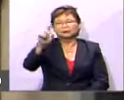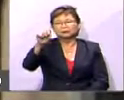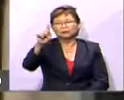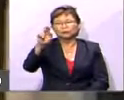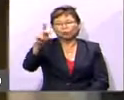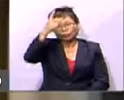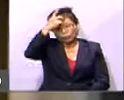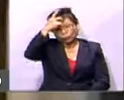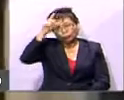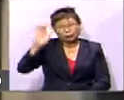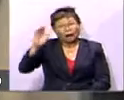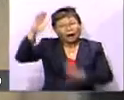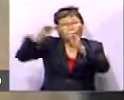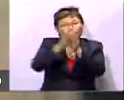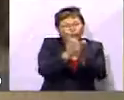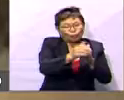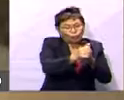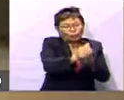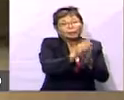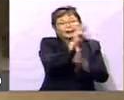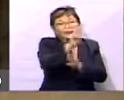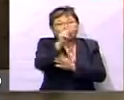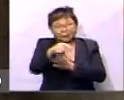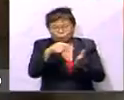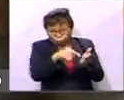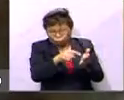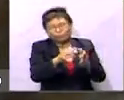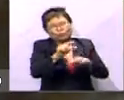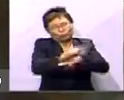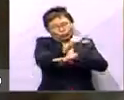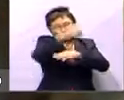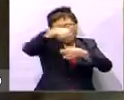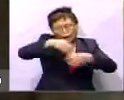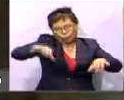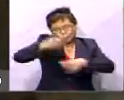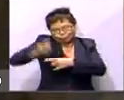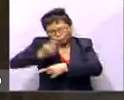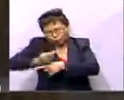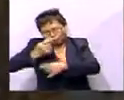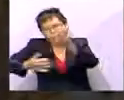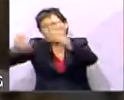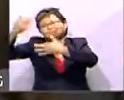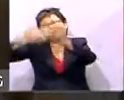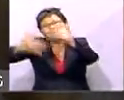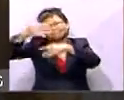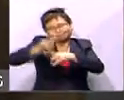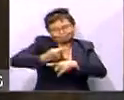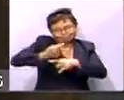Zahid turut berharap buku panduan KKP tersebut dapat digunakan dalam pelaksanaan latihan kebakaran.